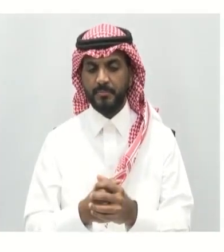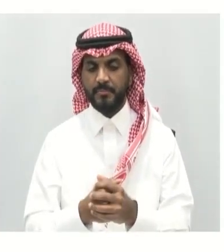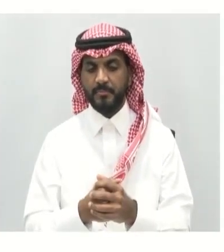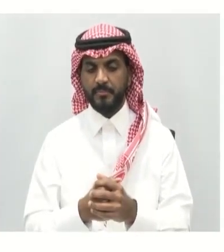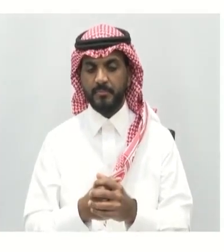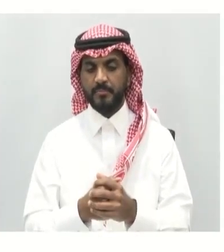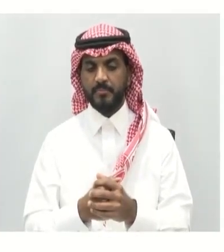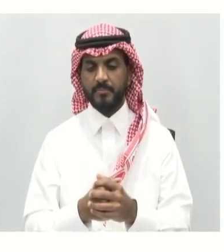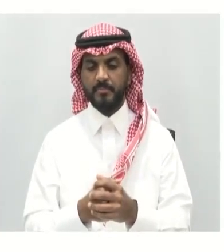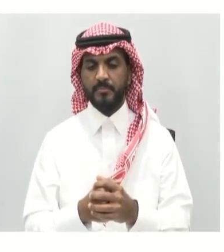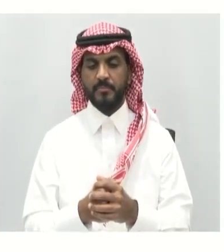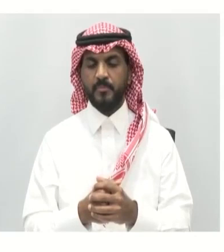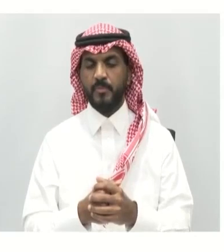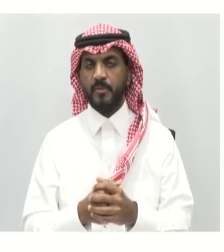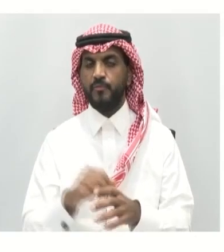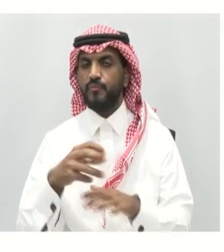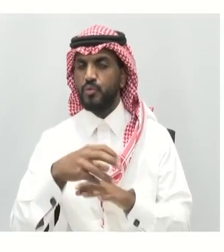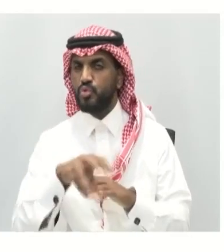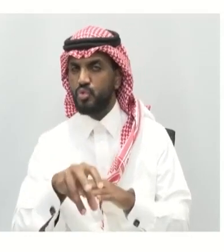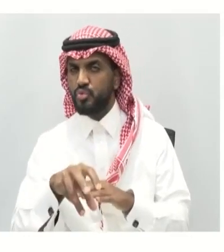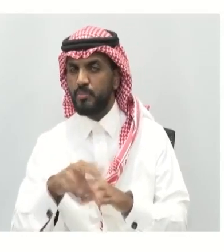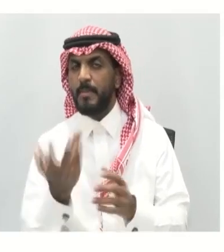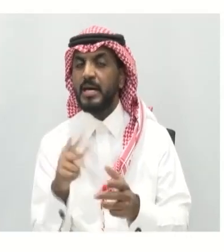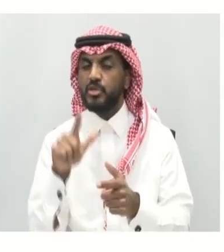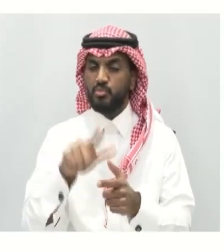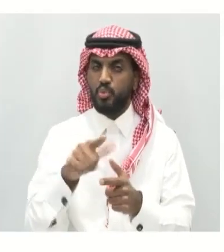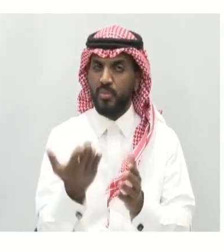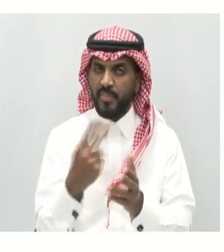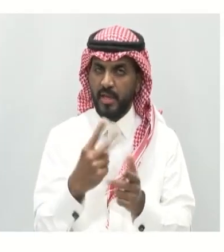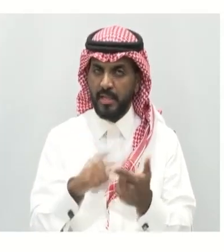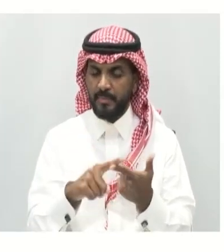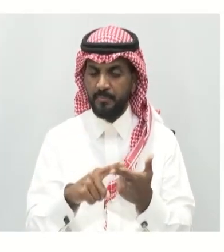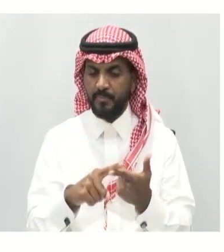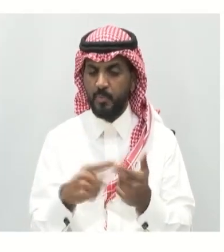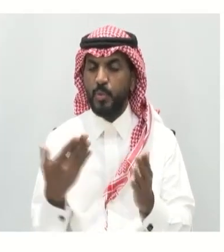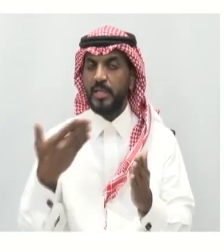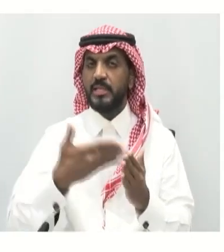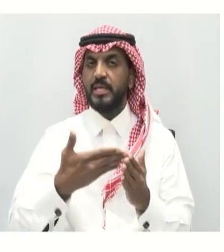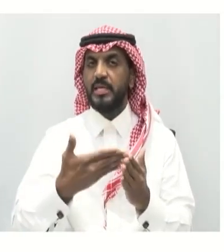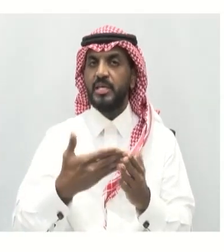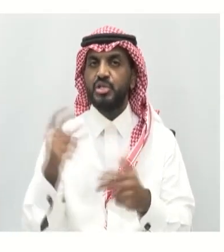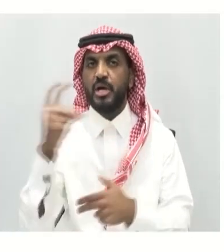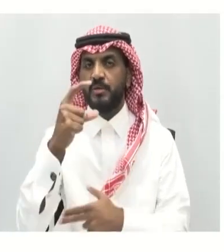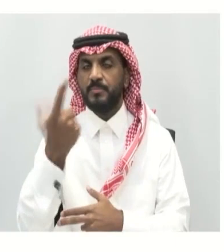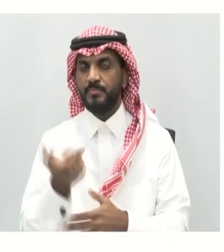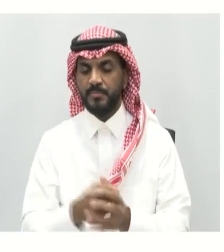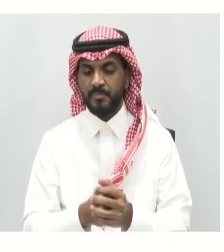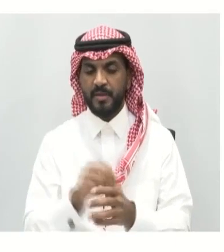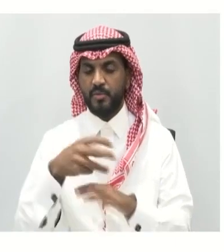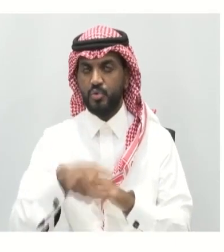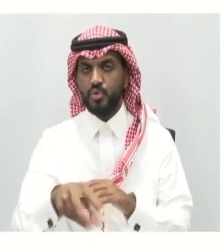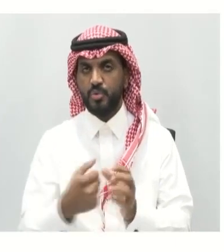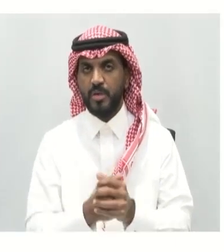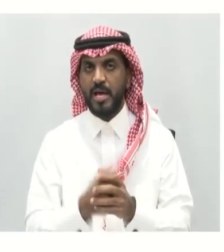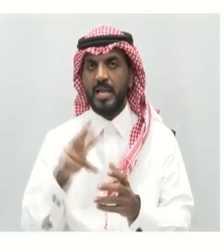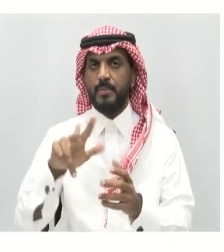الاخير لانه في الجزء لانه باقي اسبوع بعده وينتهي ايش الشهر فهذا الجزء